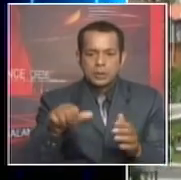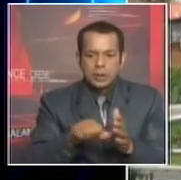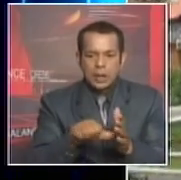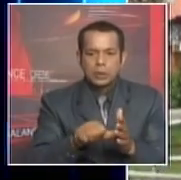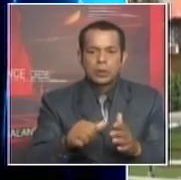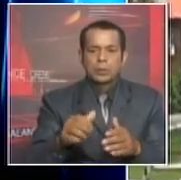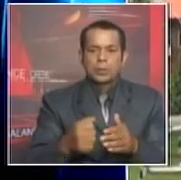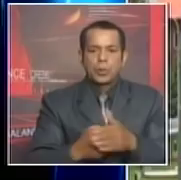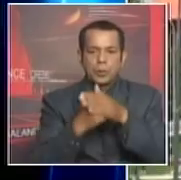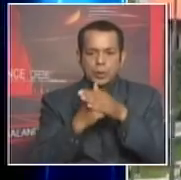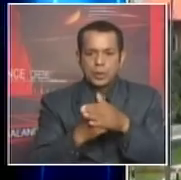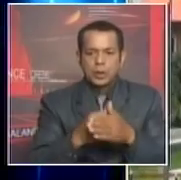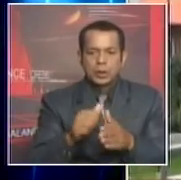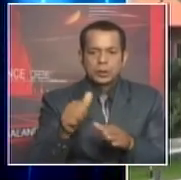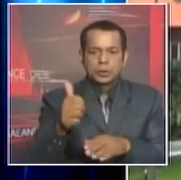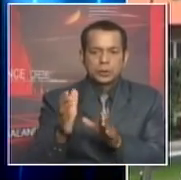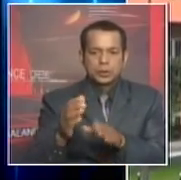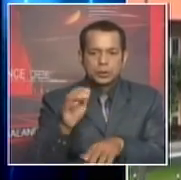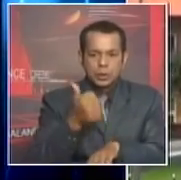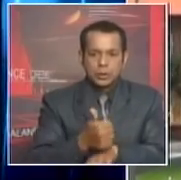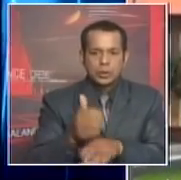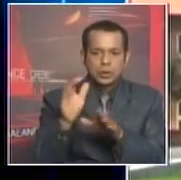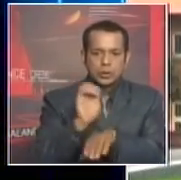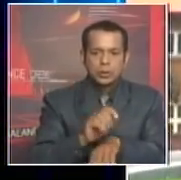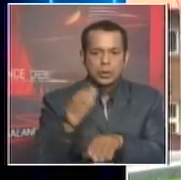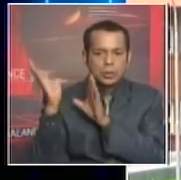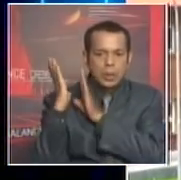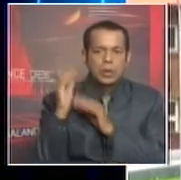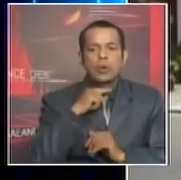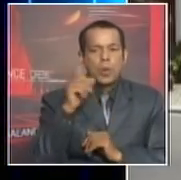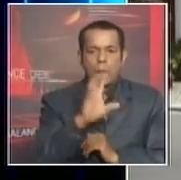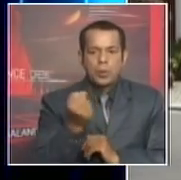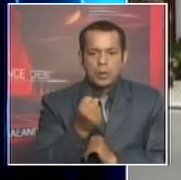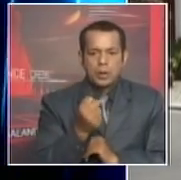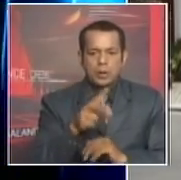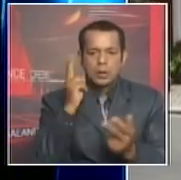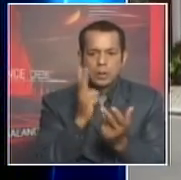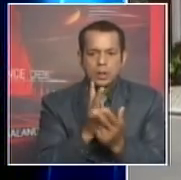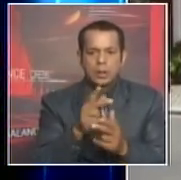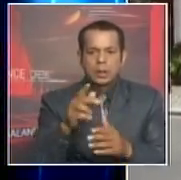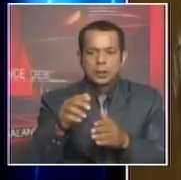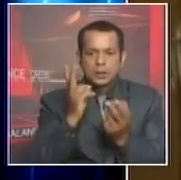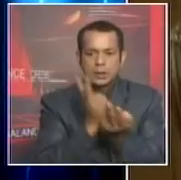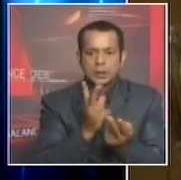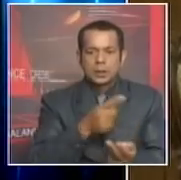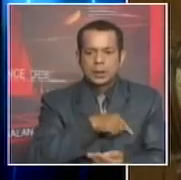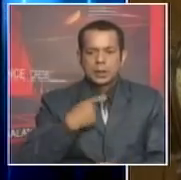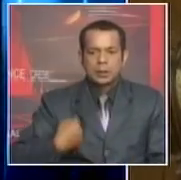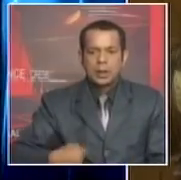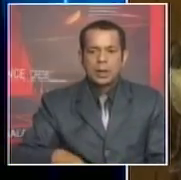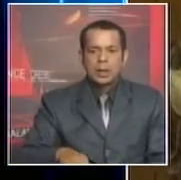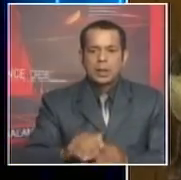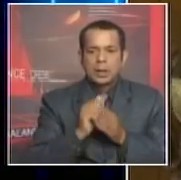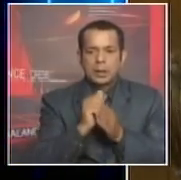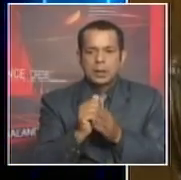सचिवको जिम्मेवारी नपाउने निर्णय गरेको श्रेष्ठले बताउनुभयो। त्यस्तै बैठकले चिनिया कम्युनिस्ट पार्टीको निमन्त्रणामा